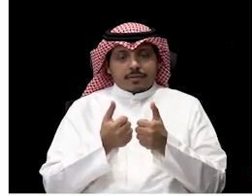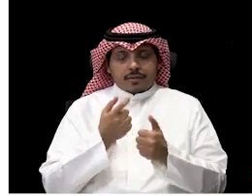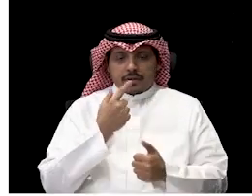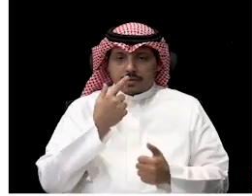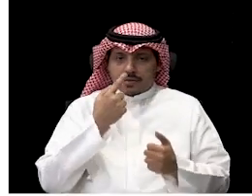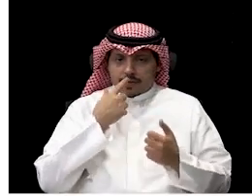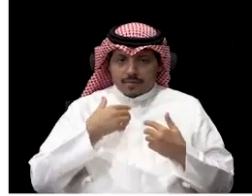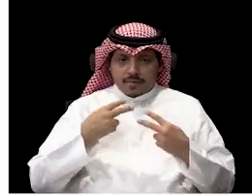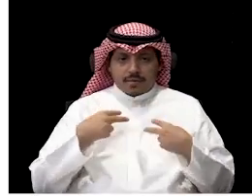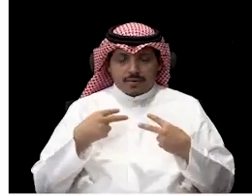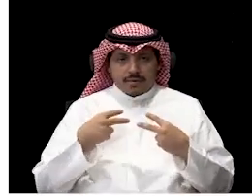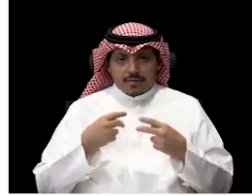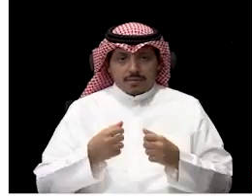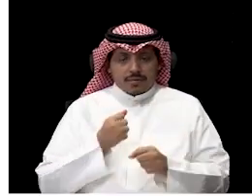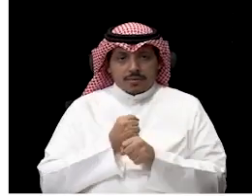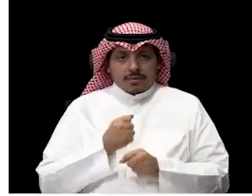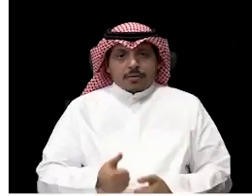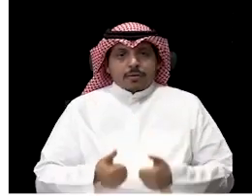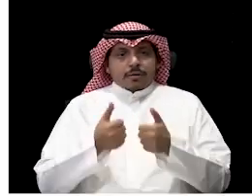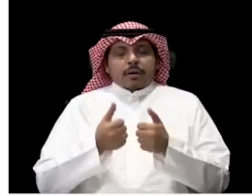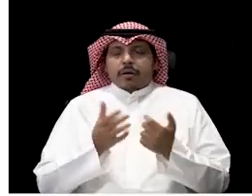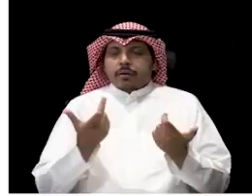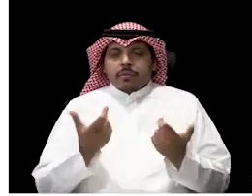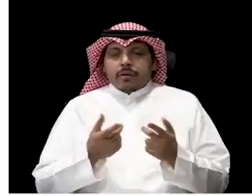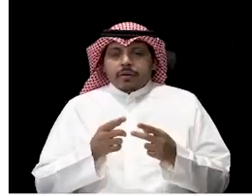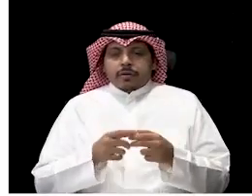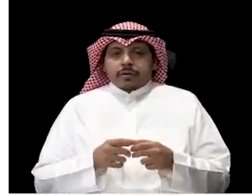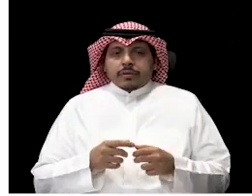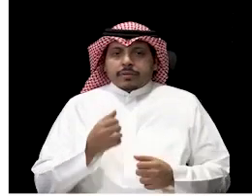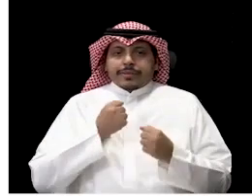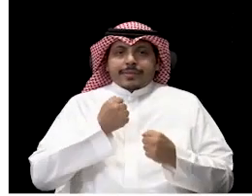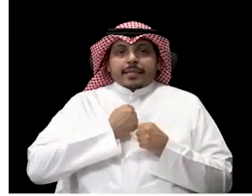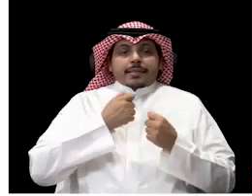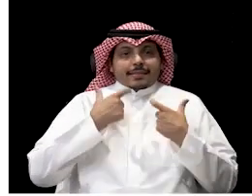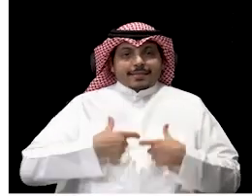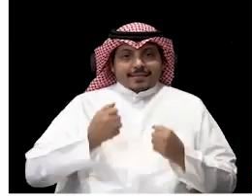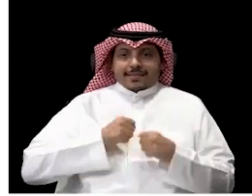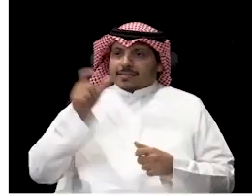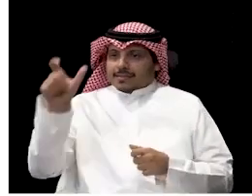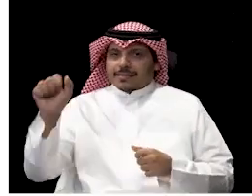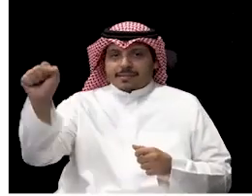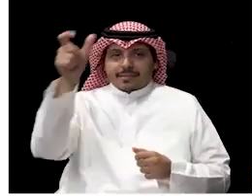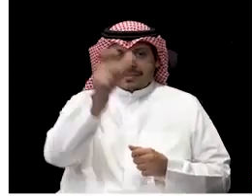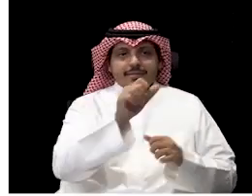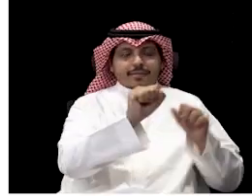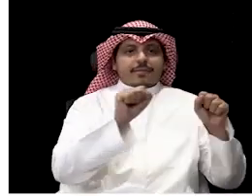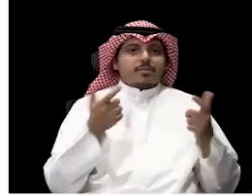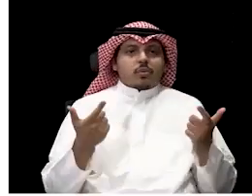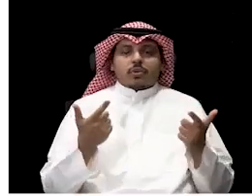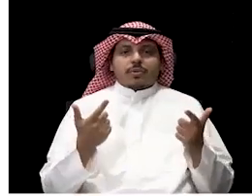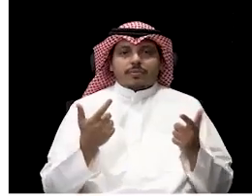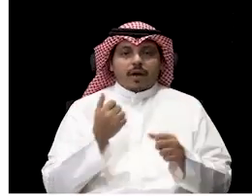ماذا؟ ننتبه، تصنف ضمن الإنجاز الذاتي شيء يتعلق فيك أنت. 1، الاستقلال في كل